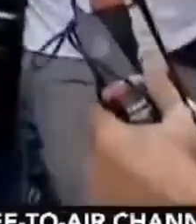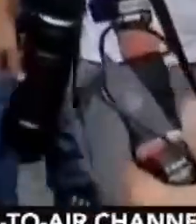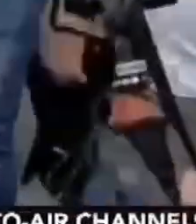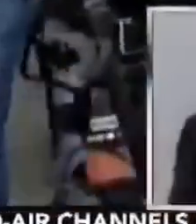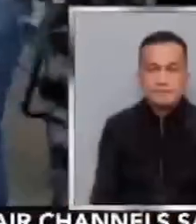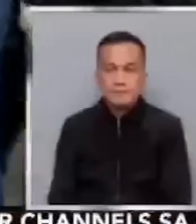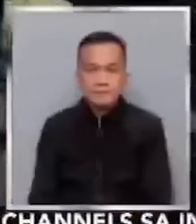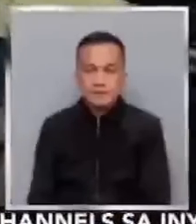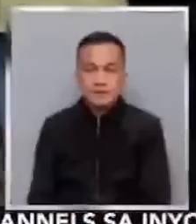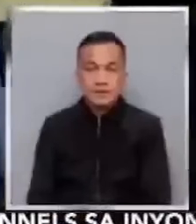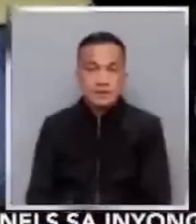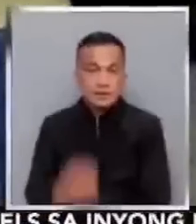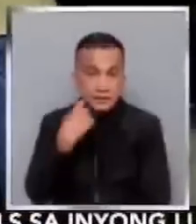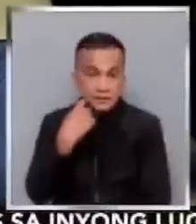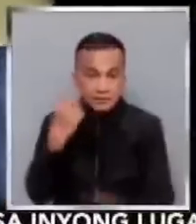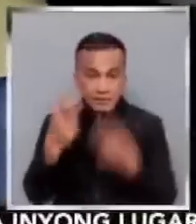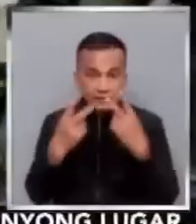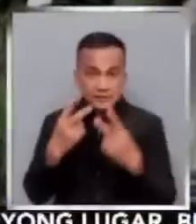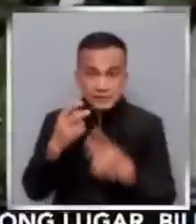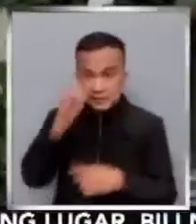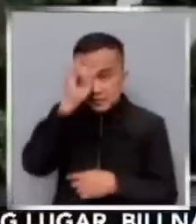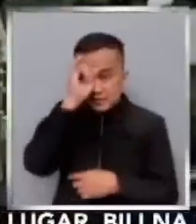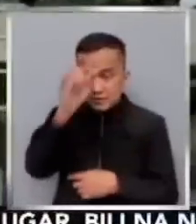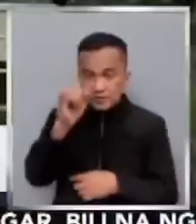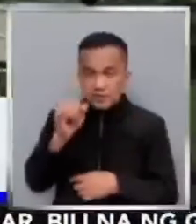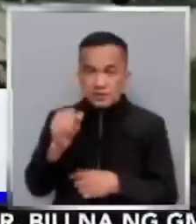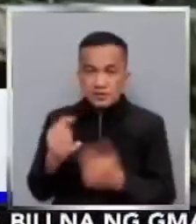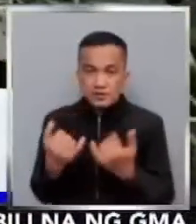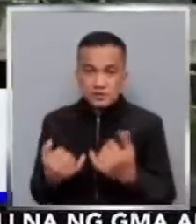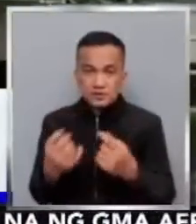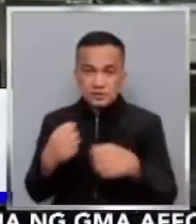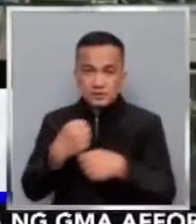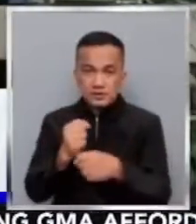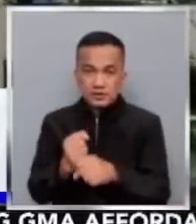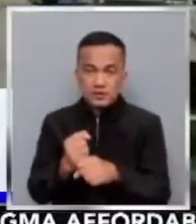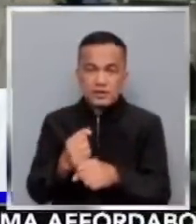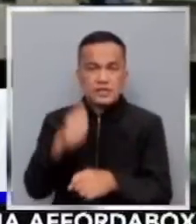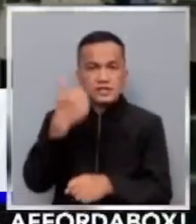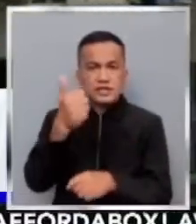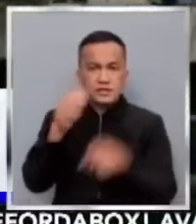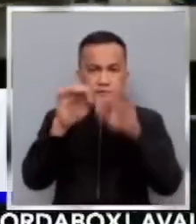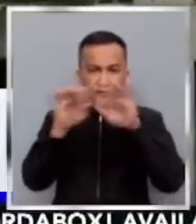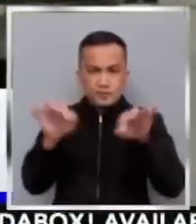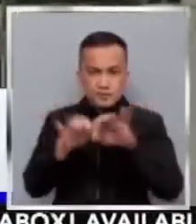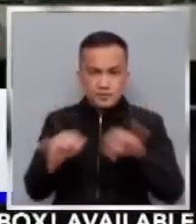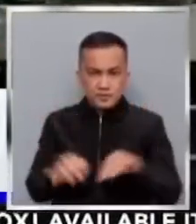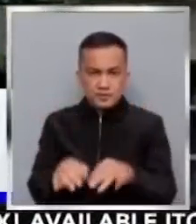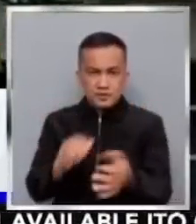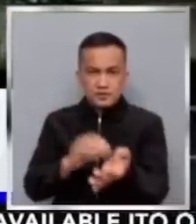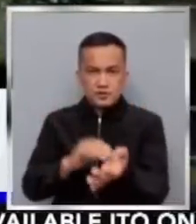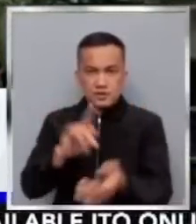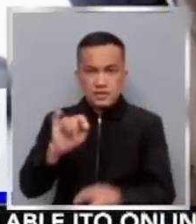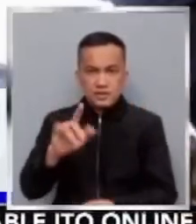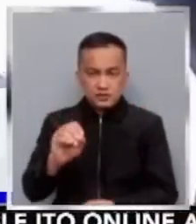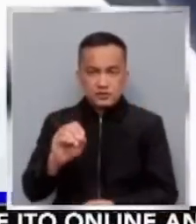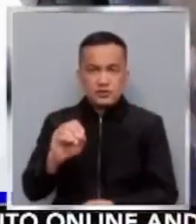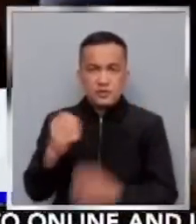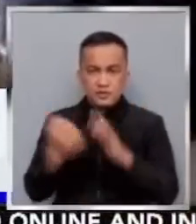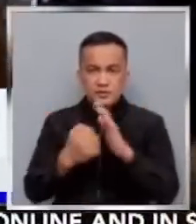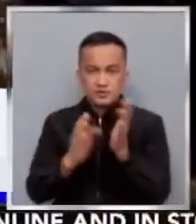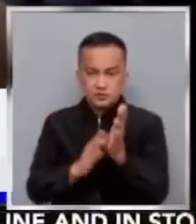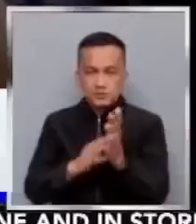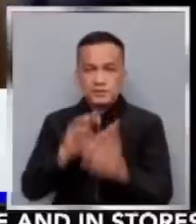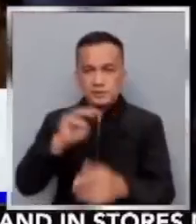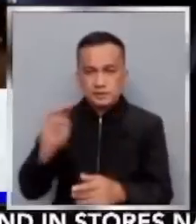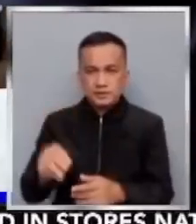Binisita kanina ni Manila Mayor Isko Moreno ang kasalukuyang ginagawang 10 palapag na Dr. Alejandro Albert Elementary School sa Maynila. Pagmamalaki